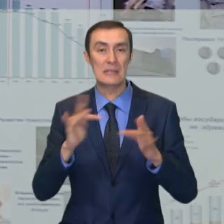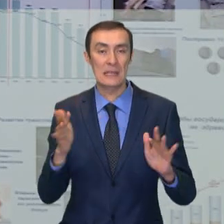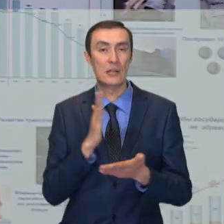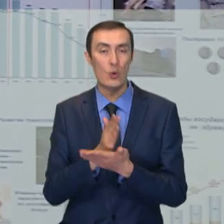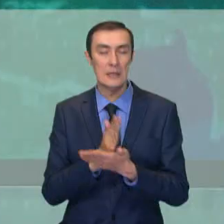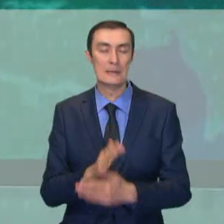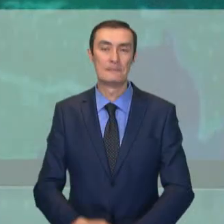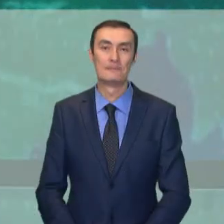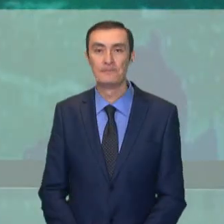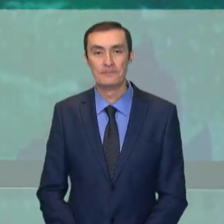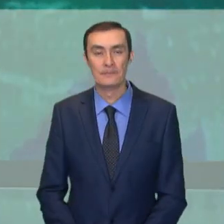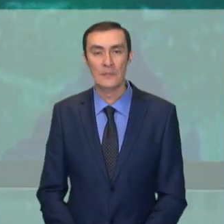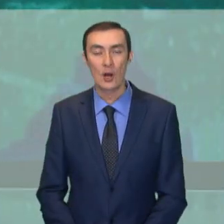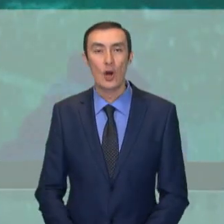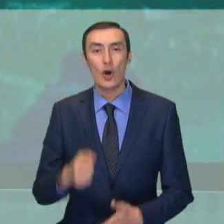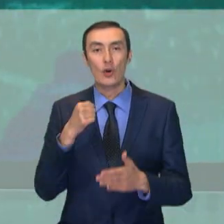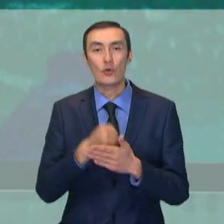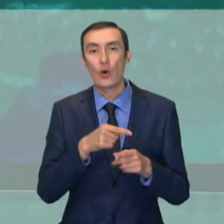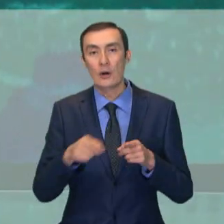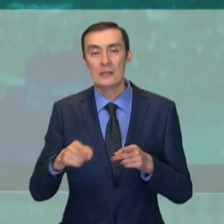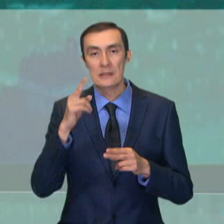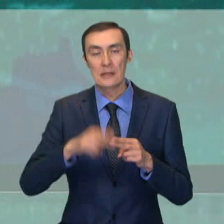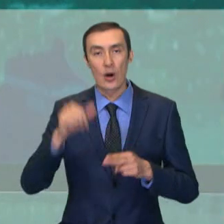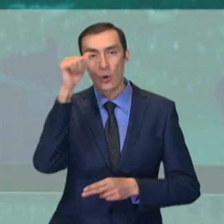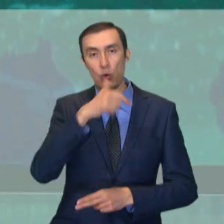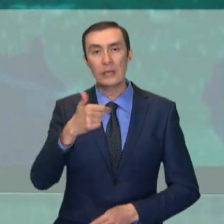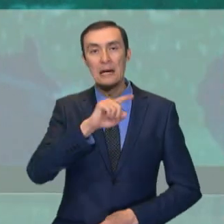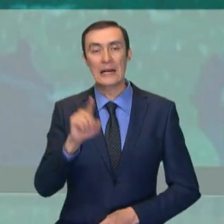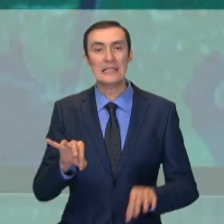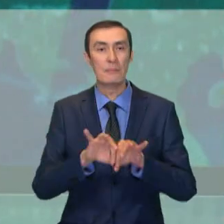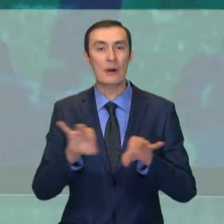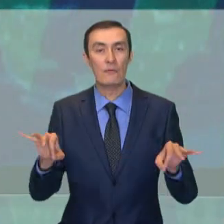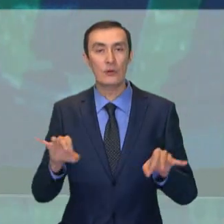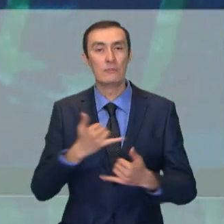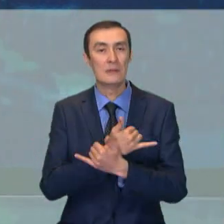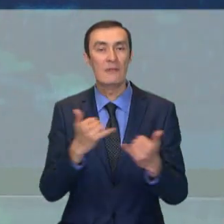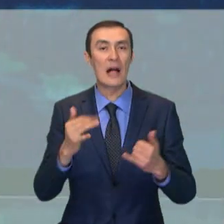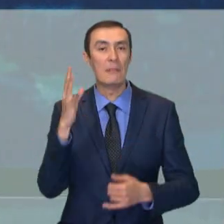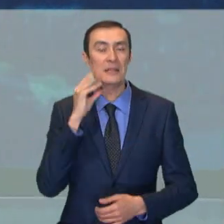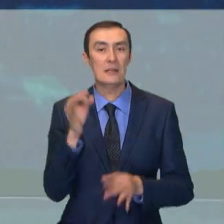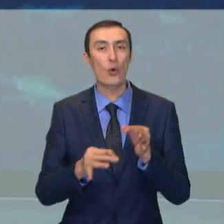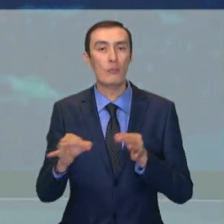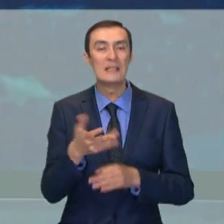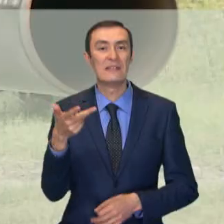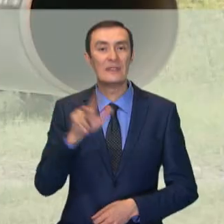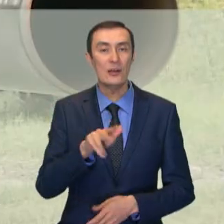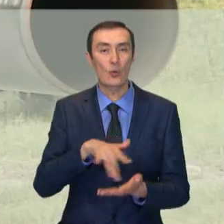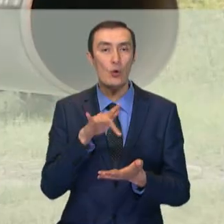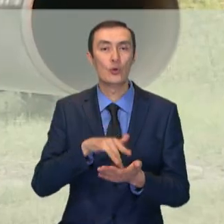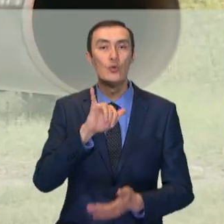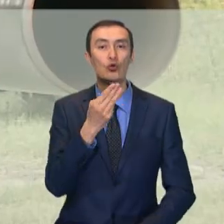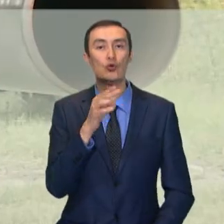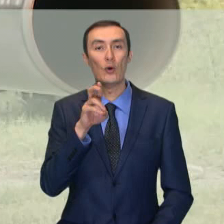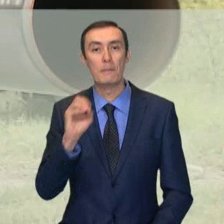размещены. До конца года газопровод планируется провести в 3 районных центра Алматинской области. Город Уштубе,